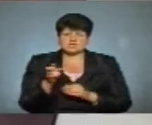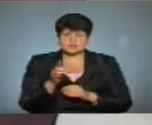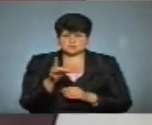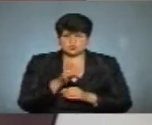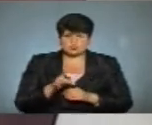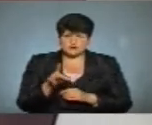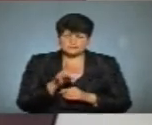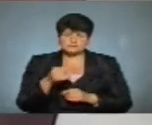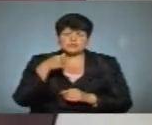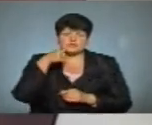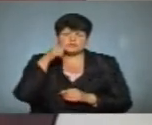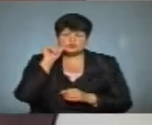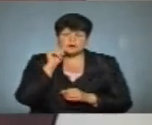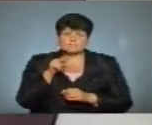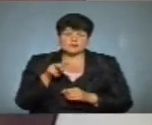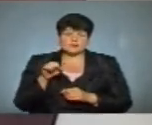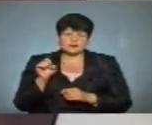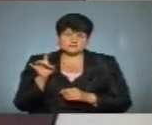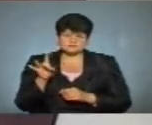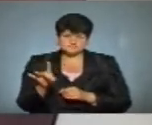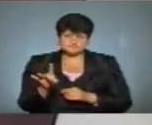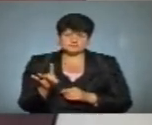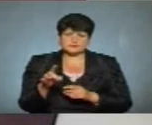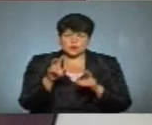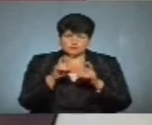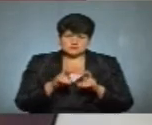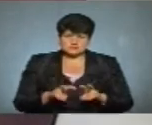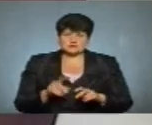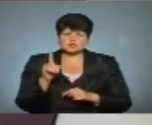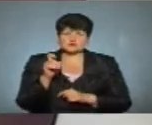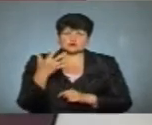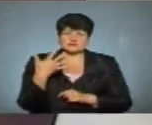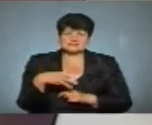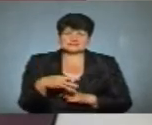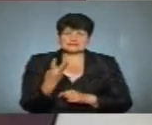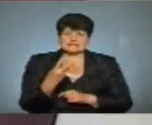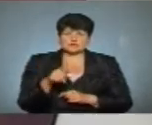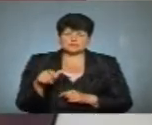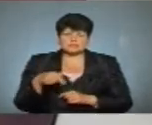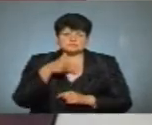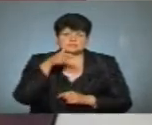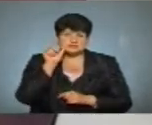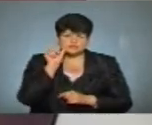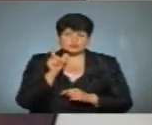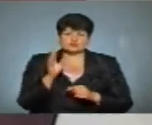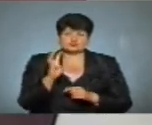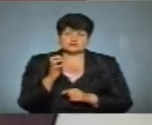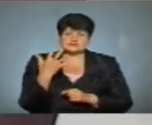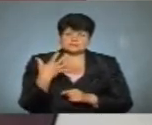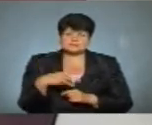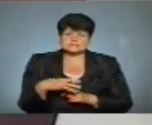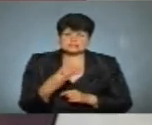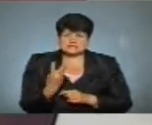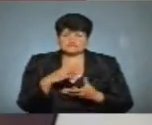районах. Завчора методом полімеразно-ланцюгової реакції обстежили 153 людини, позавчора – 453.